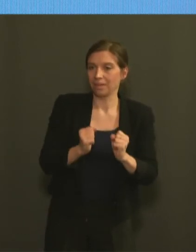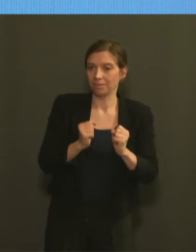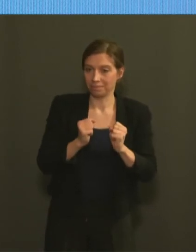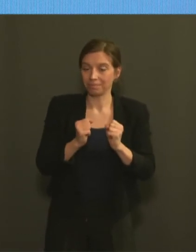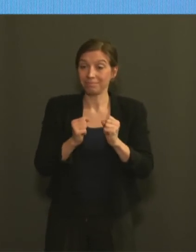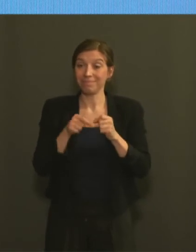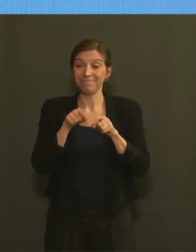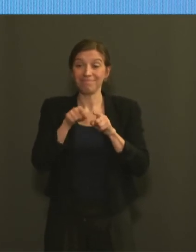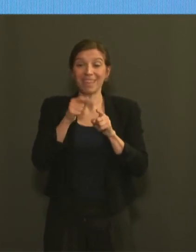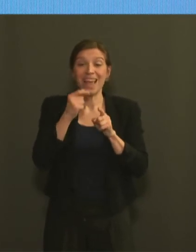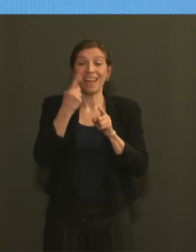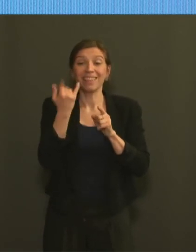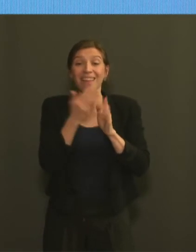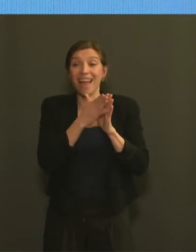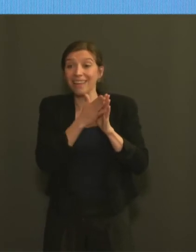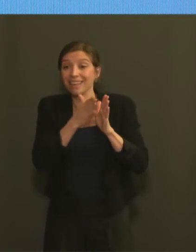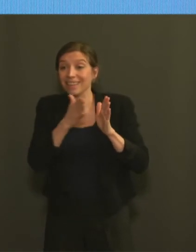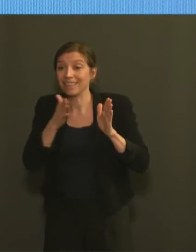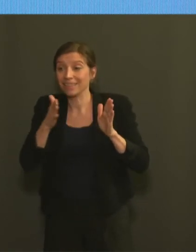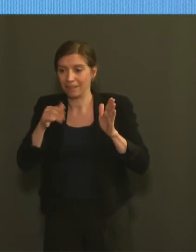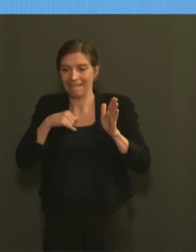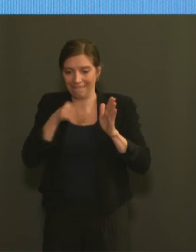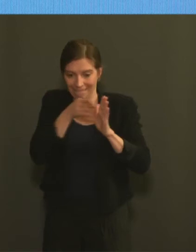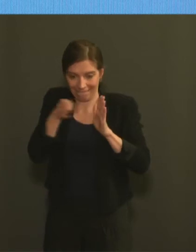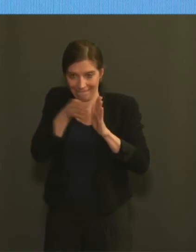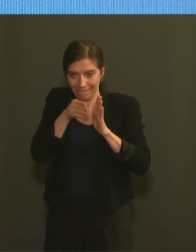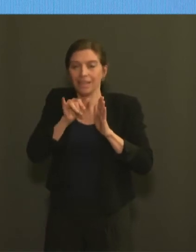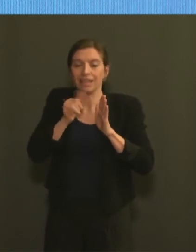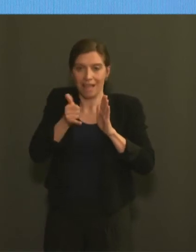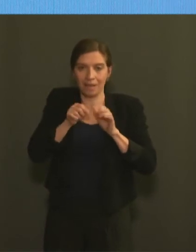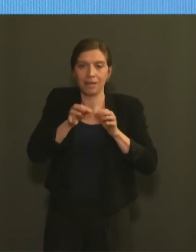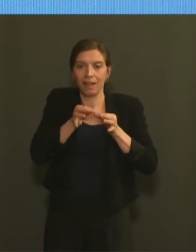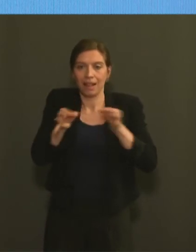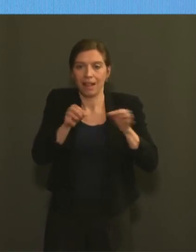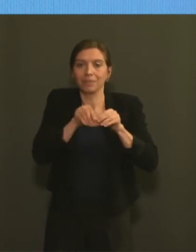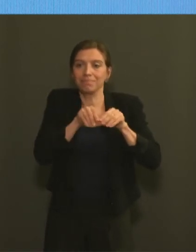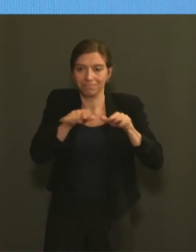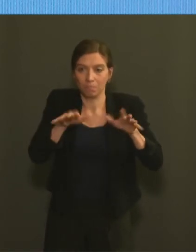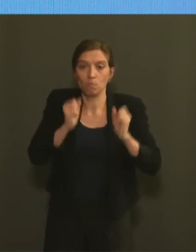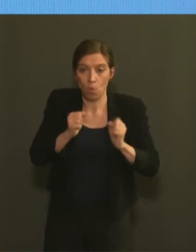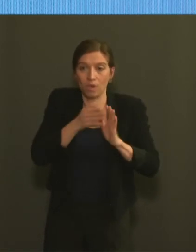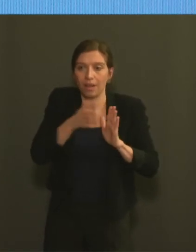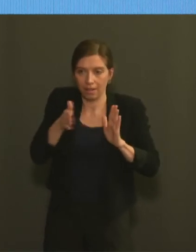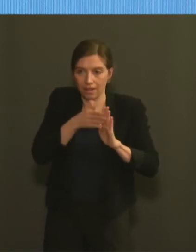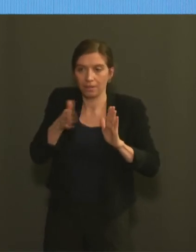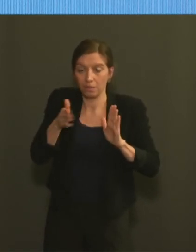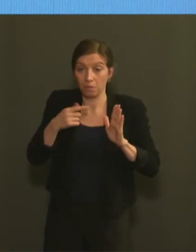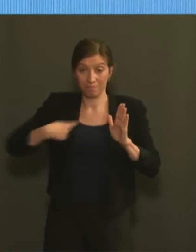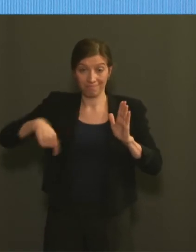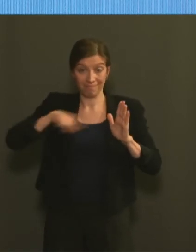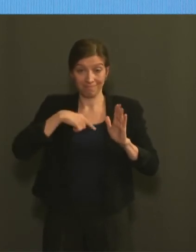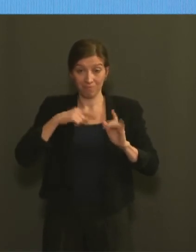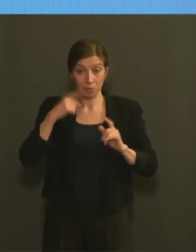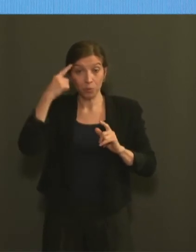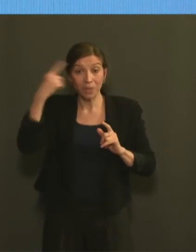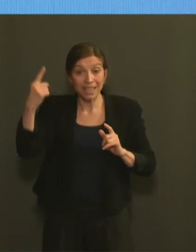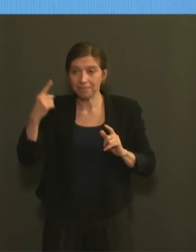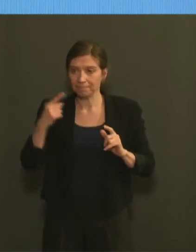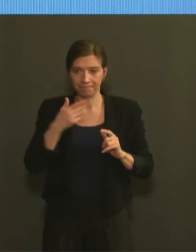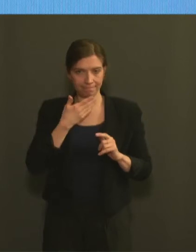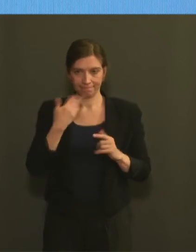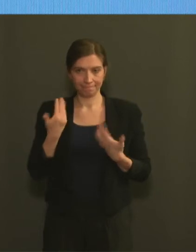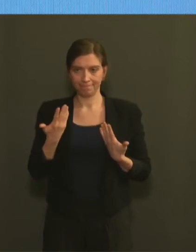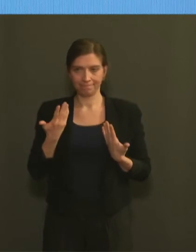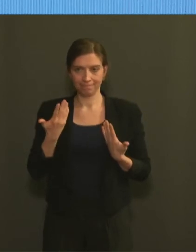voulons évidemment ce renard mixte jean marc bouffard des images numériques nous arrive potentiel rizicole